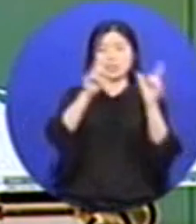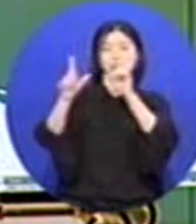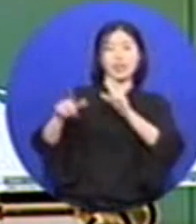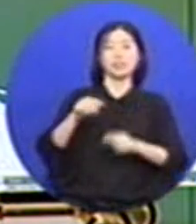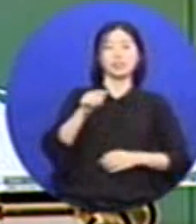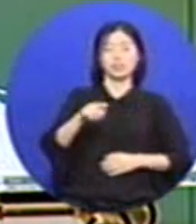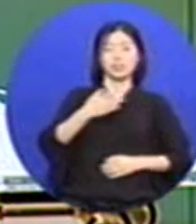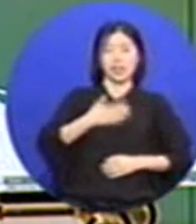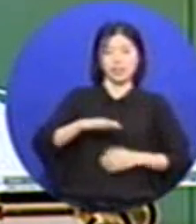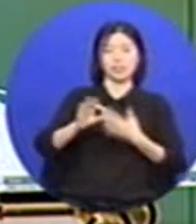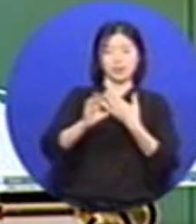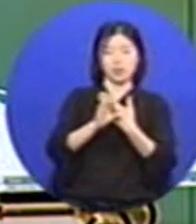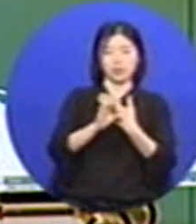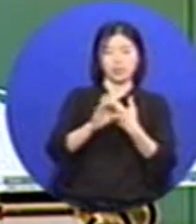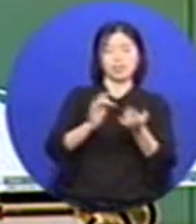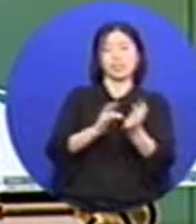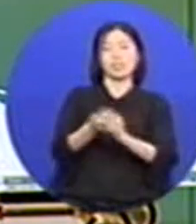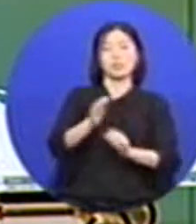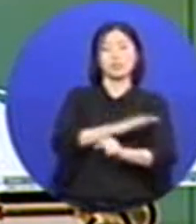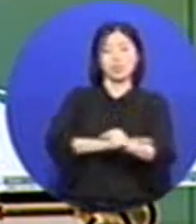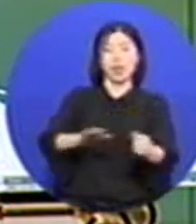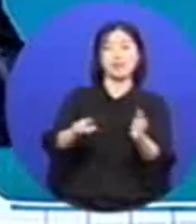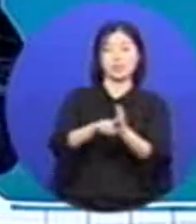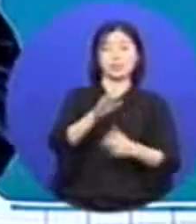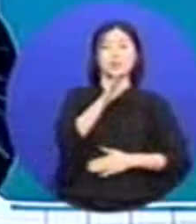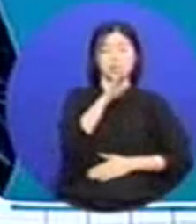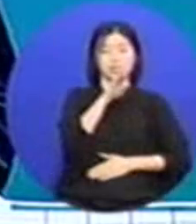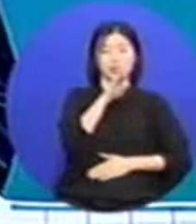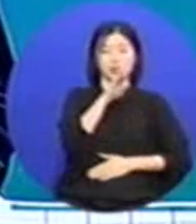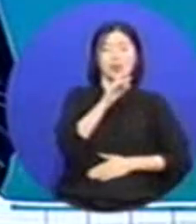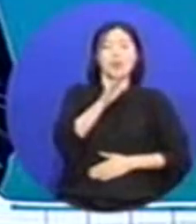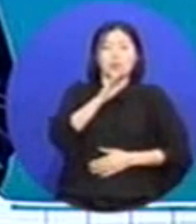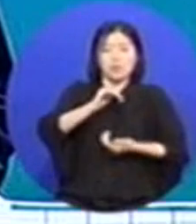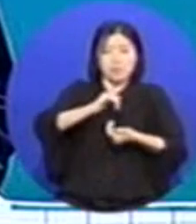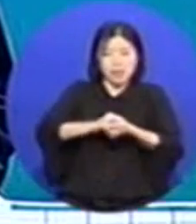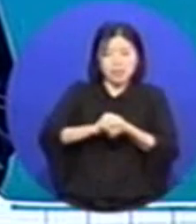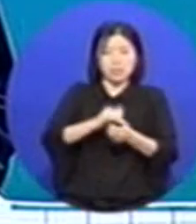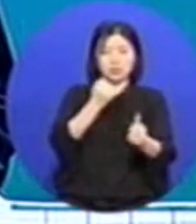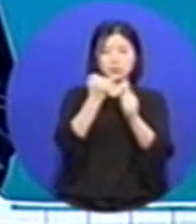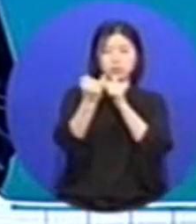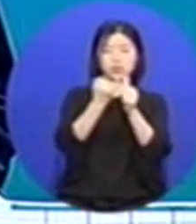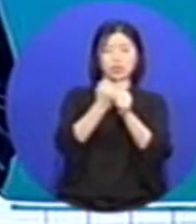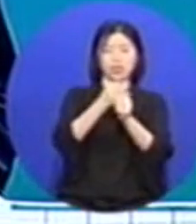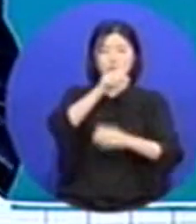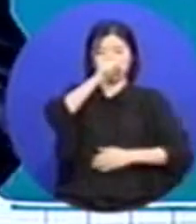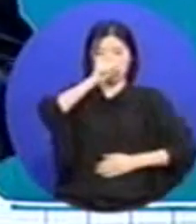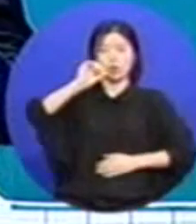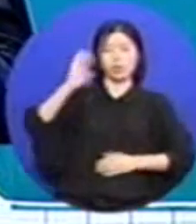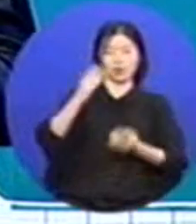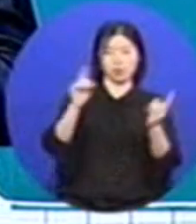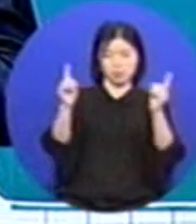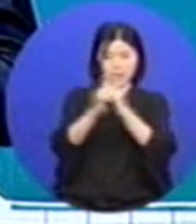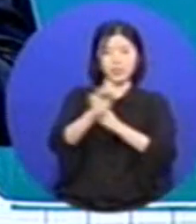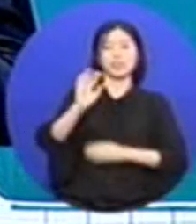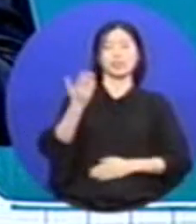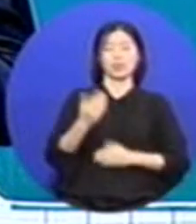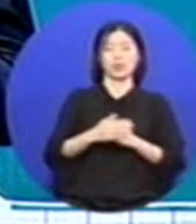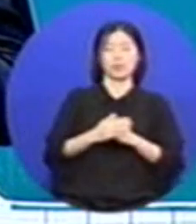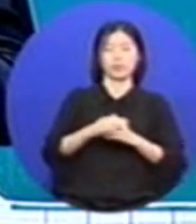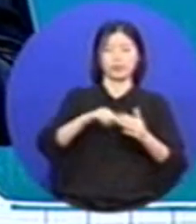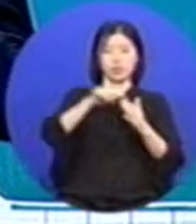예수를 잘 믿는 거예요 그러면 반드시 부부관계가 좋아 지게 돼 있어요 왜냐하면 내 안에 계신